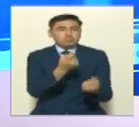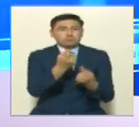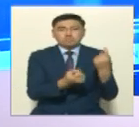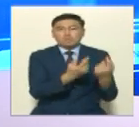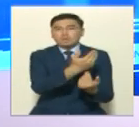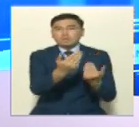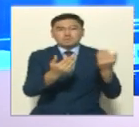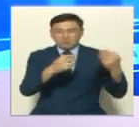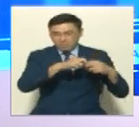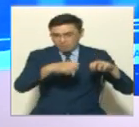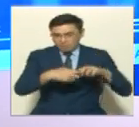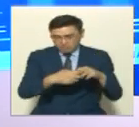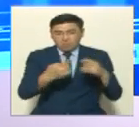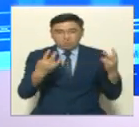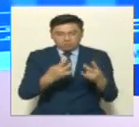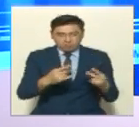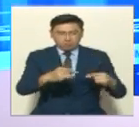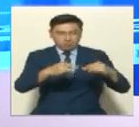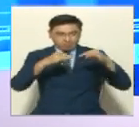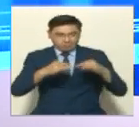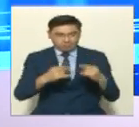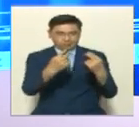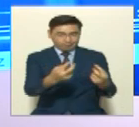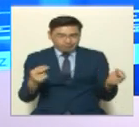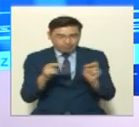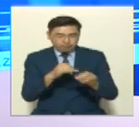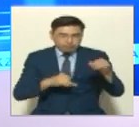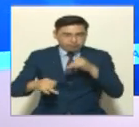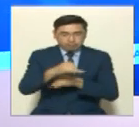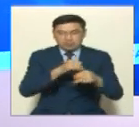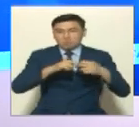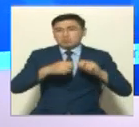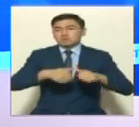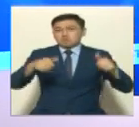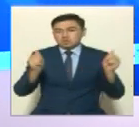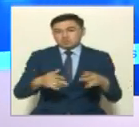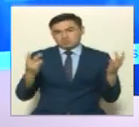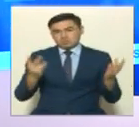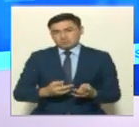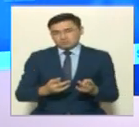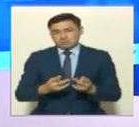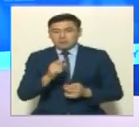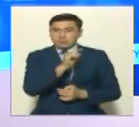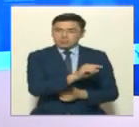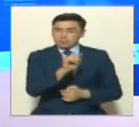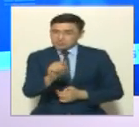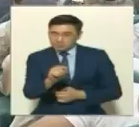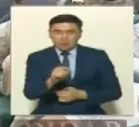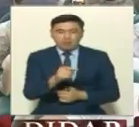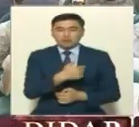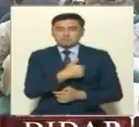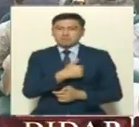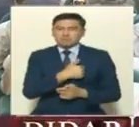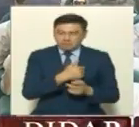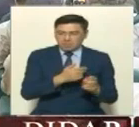за столом переговоров, отметив, что местные исполнительные органы и компания «Казмунайгаз» нацелены на конструктивное решение ситуации. В